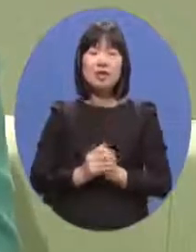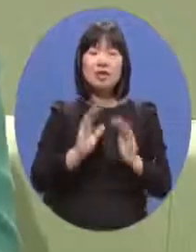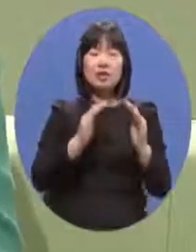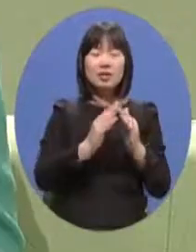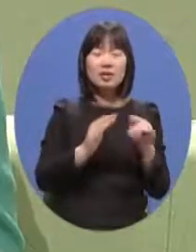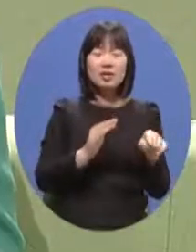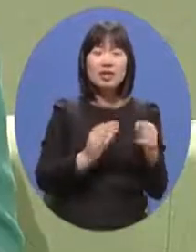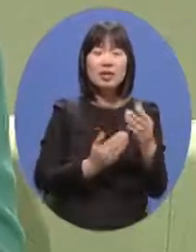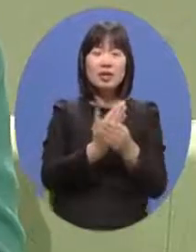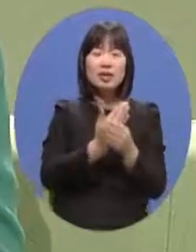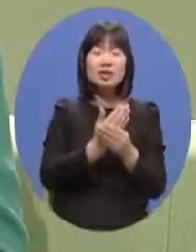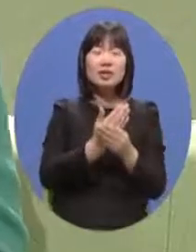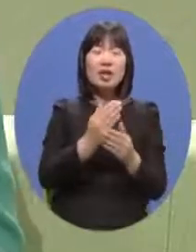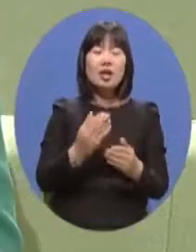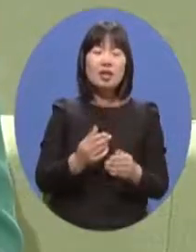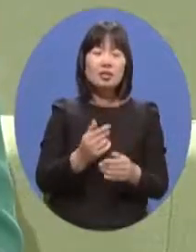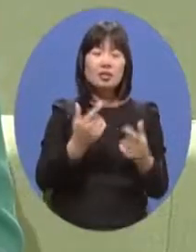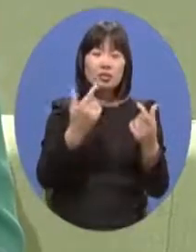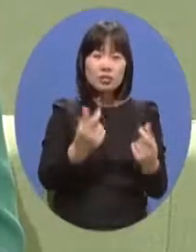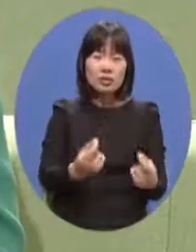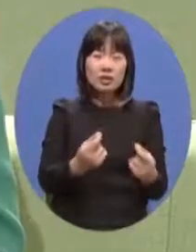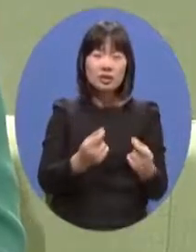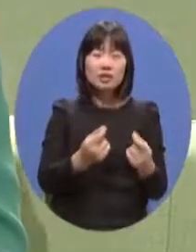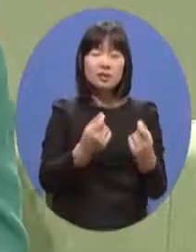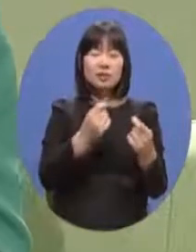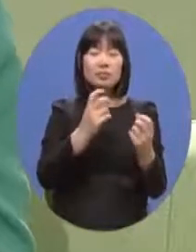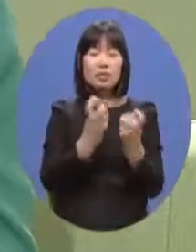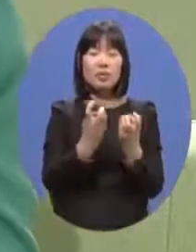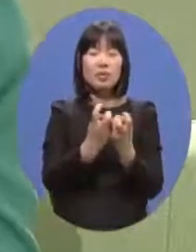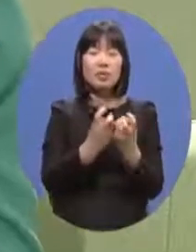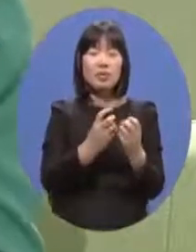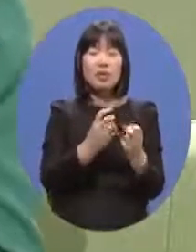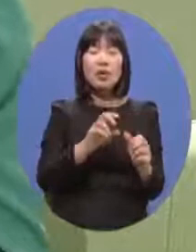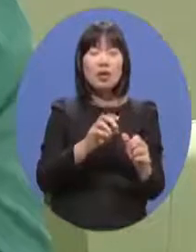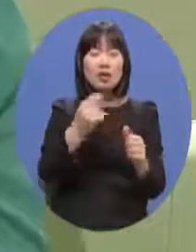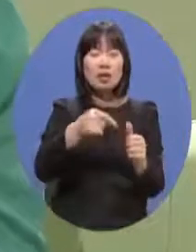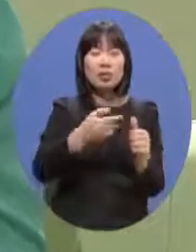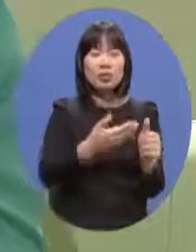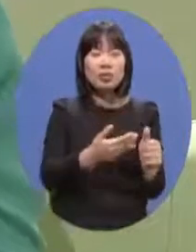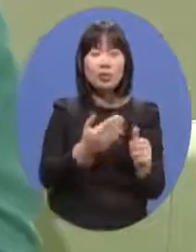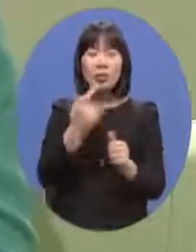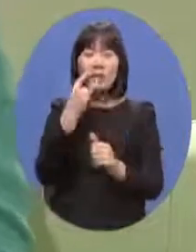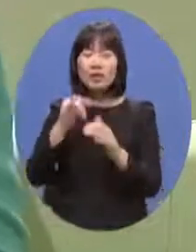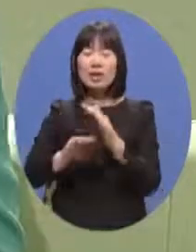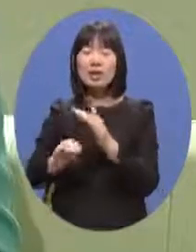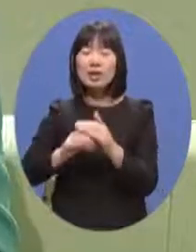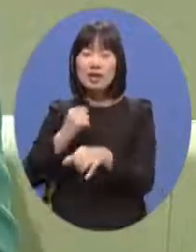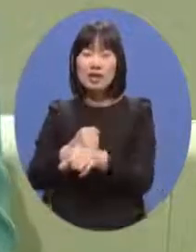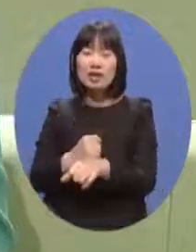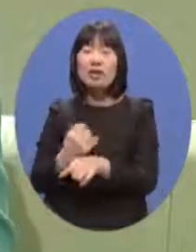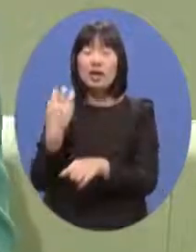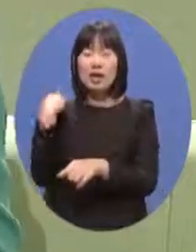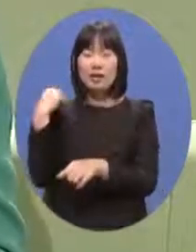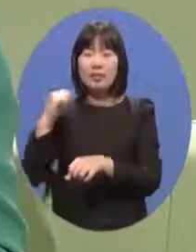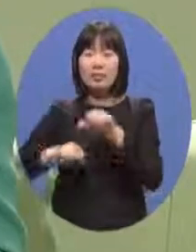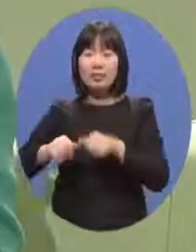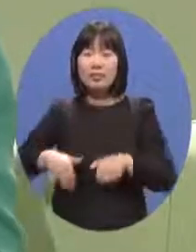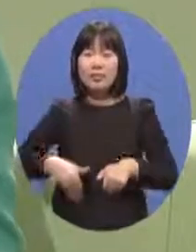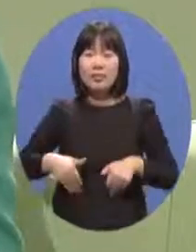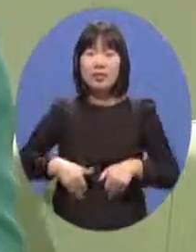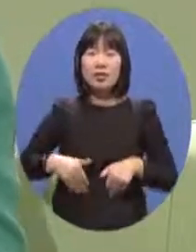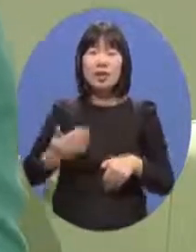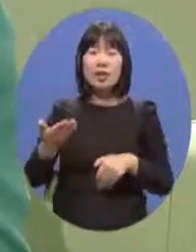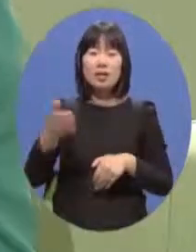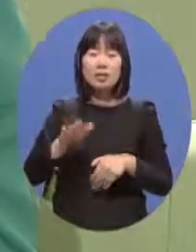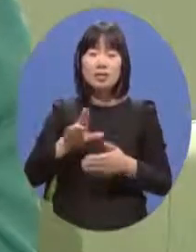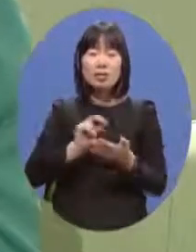바로 일어나는 그 즉시 선생님이 똑같은 방식으로 하셔야 되고요. 또 어머님은 가정에서 하셔야 되는데 이제 문제는 일이